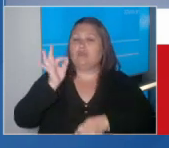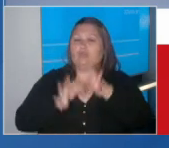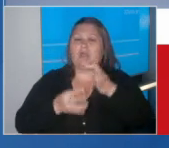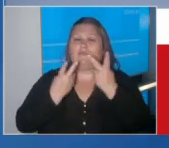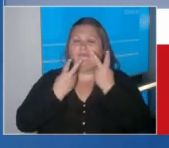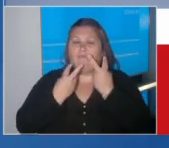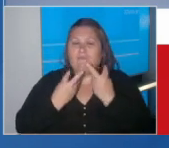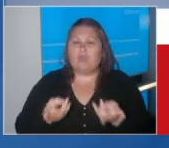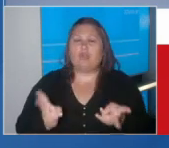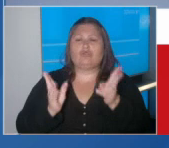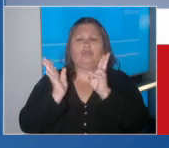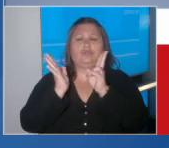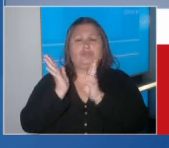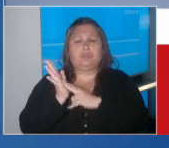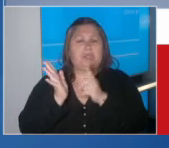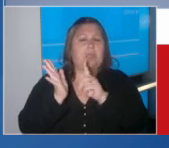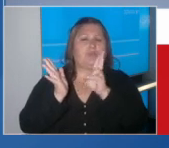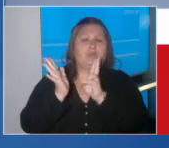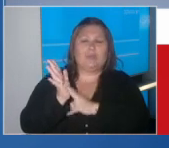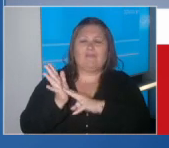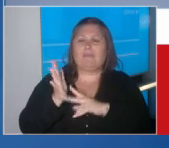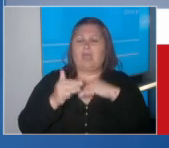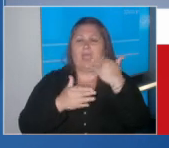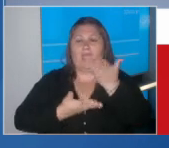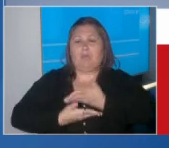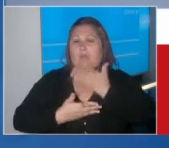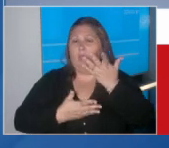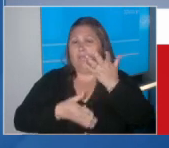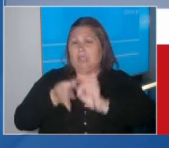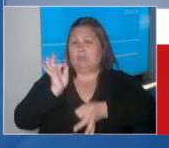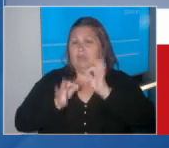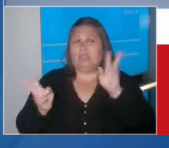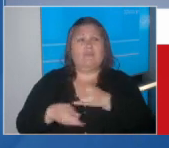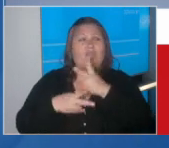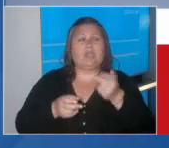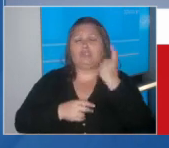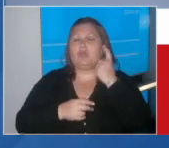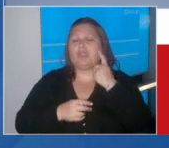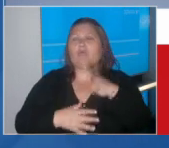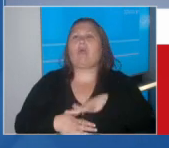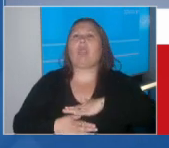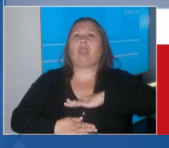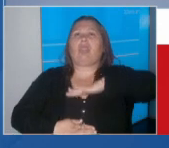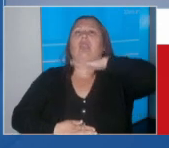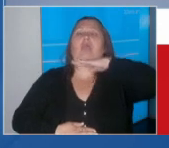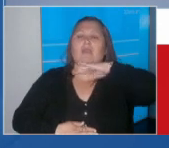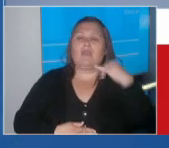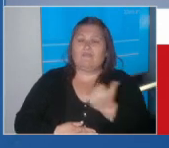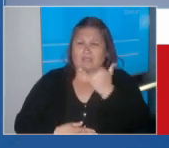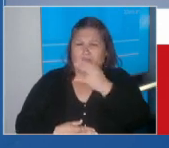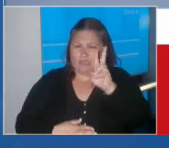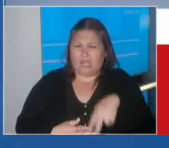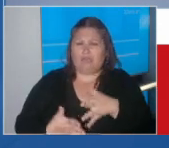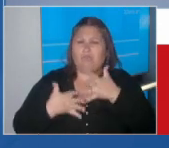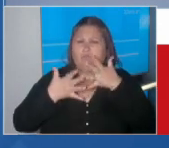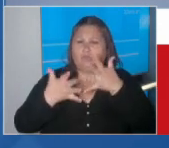מה, אם יהיה צודק, לא צודק, ומה יכריע בית המשפט, כבר אי אפשר לשמוע את הדברים, יש איזשהו סובע, וכל פעם שיוצא פוש בנושא, כל